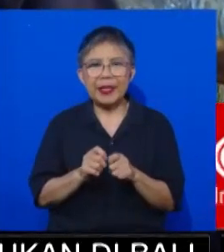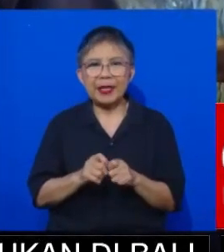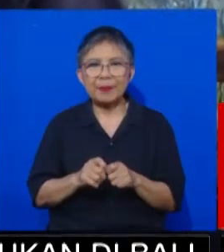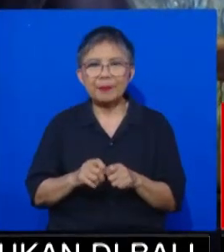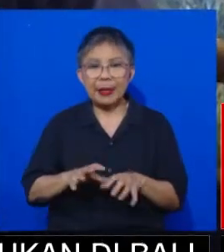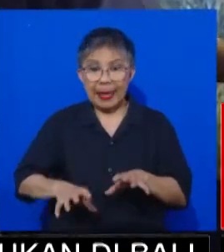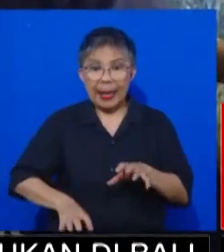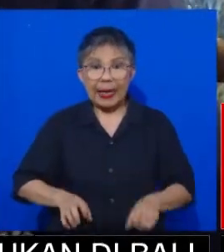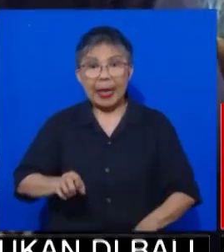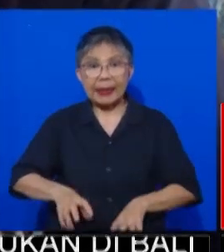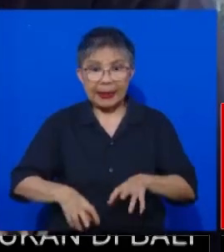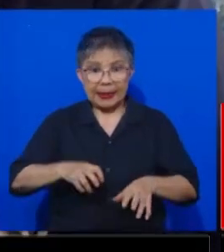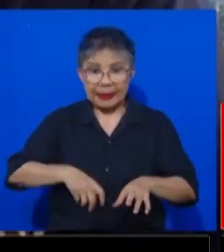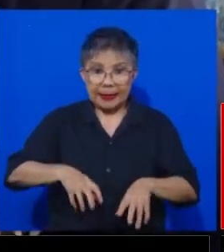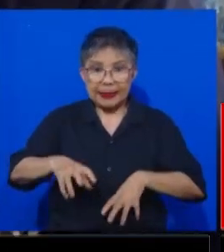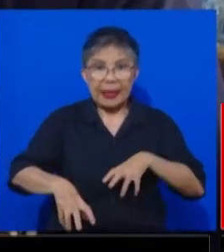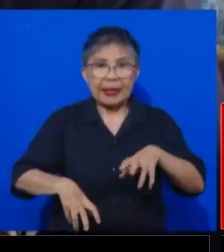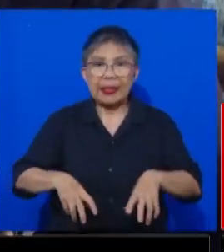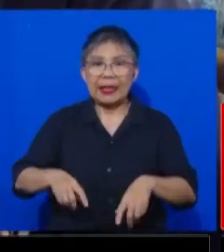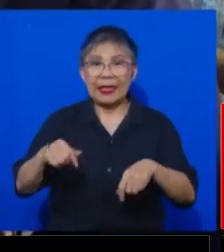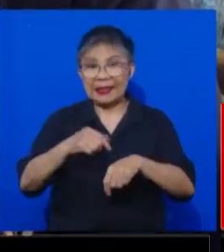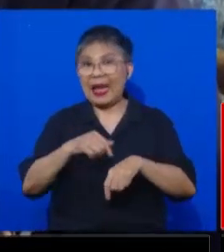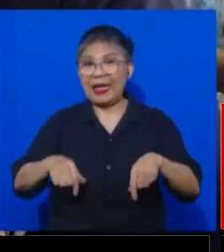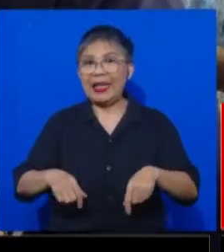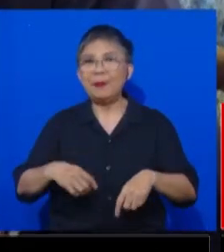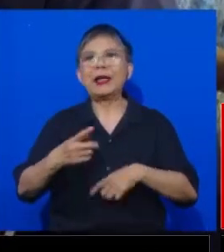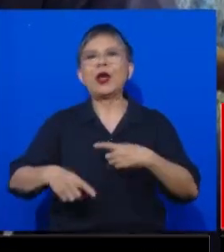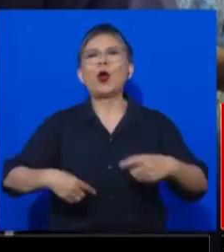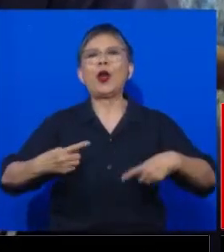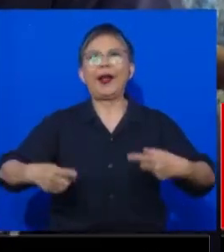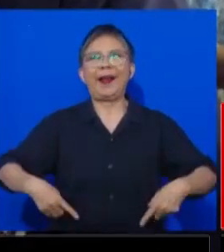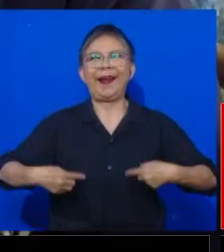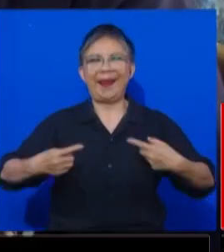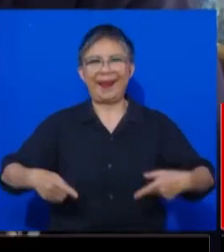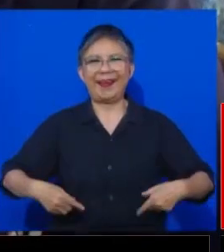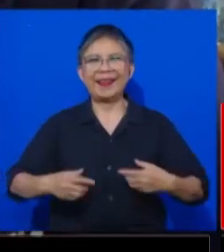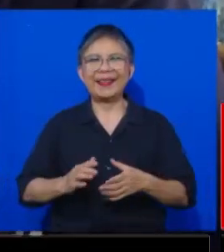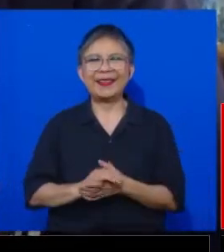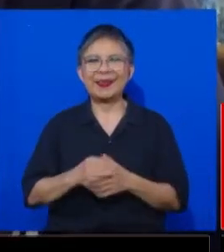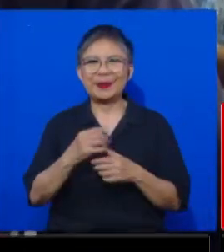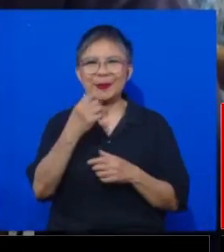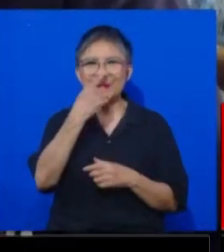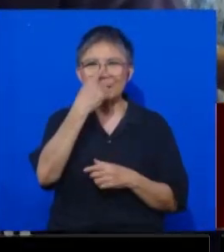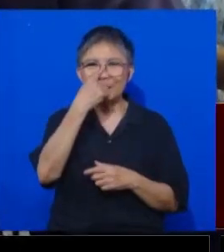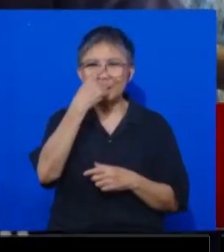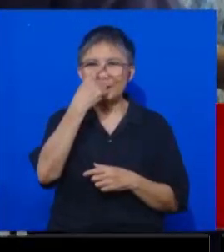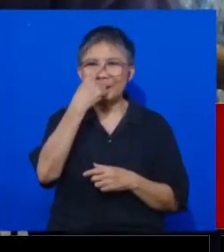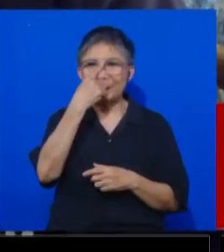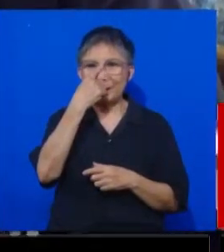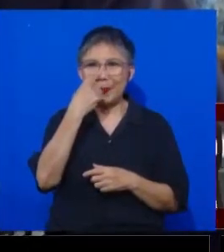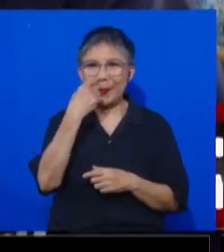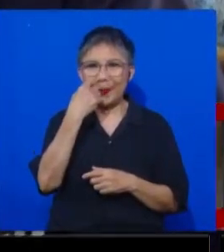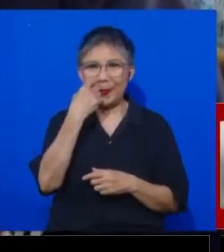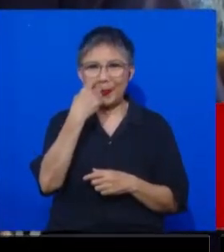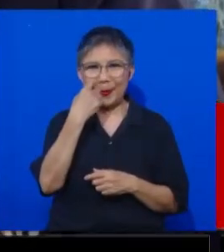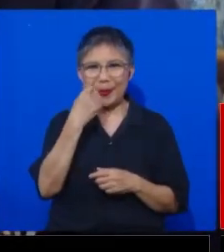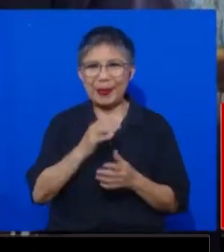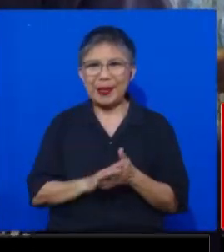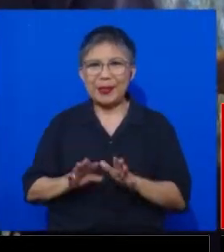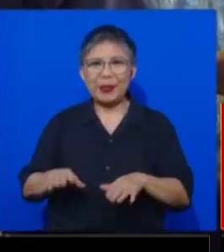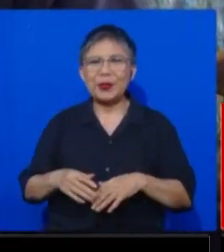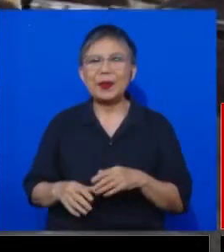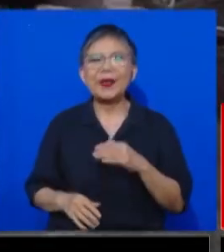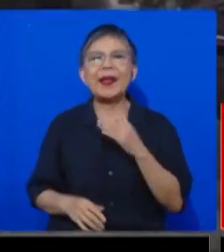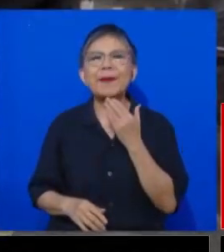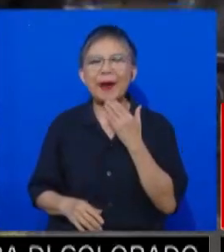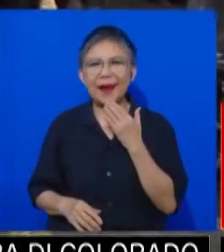kaki langsung. Jadi kita buat yang versi memakai roda. Oke. Nah. Jadi ini untuk perawatannya sedikit lebih ringan daripada